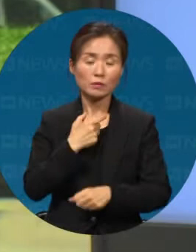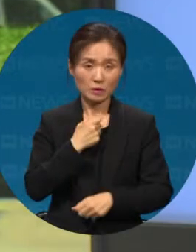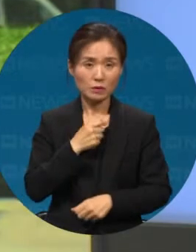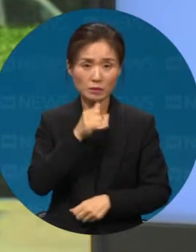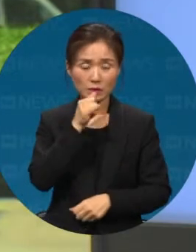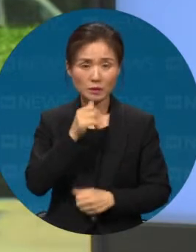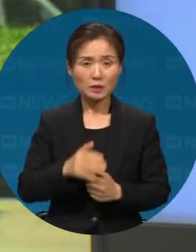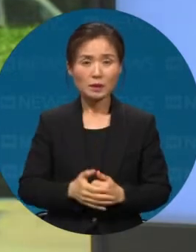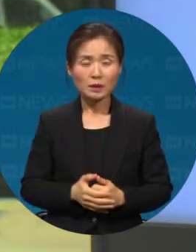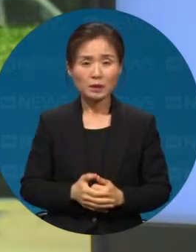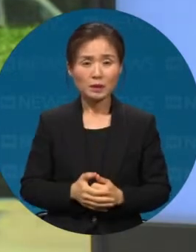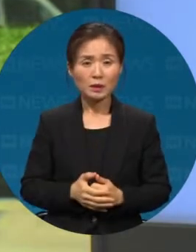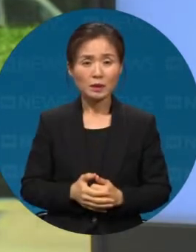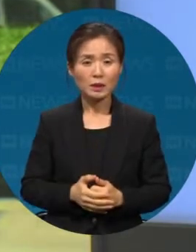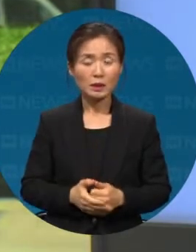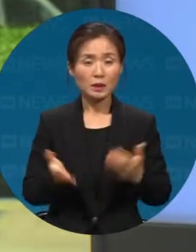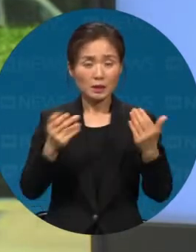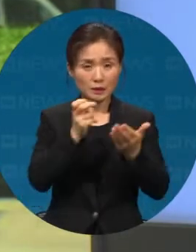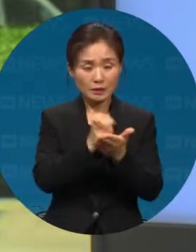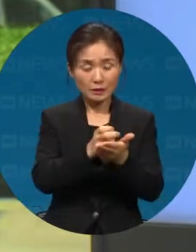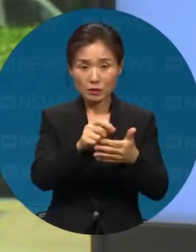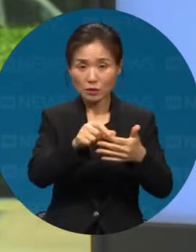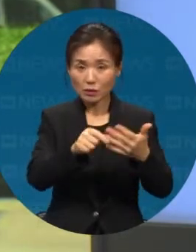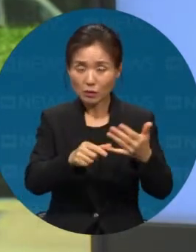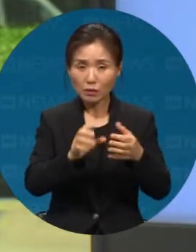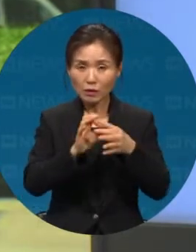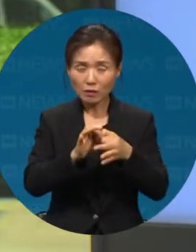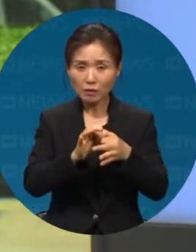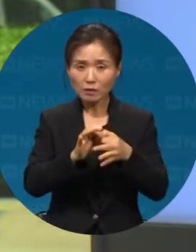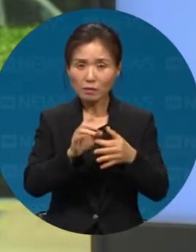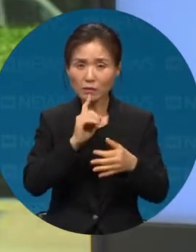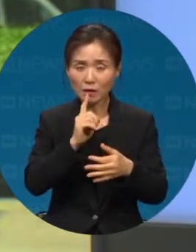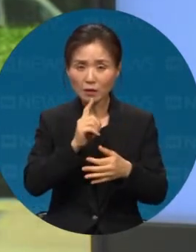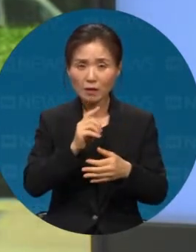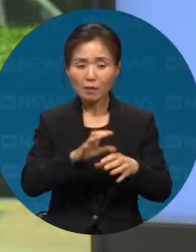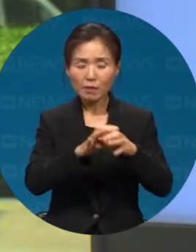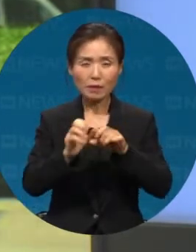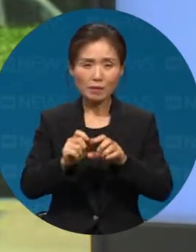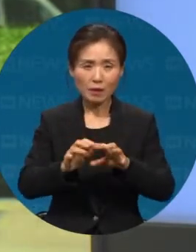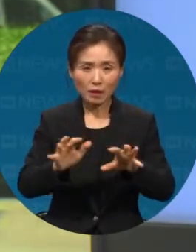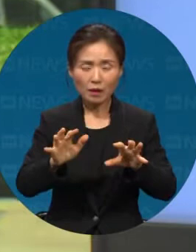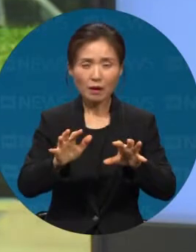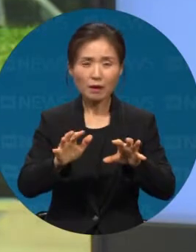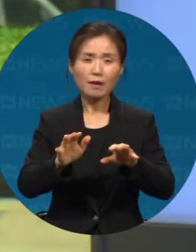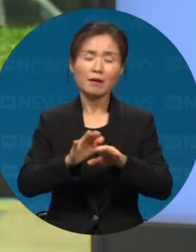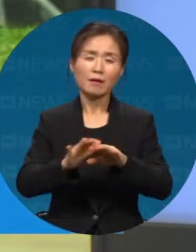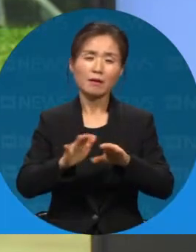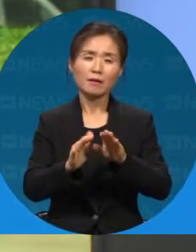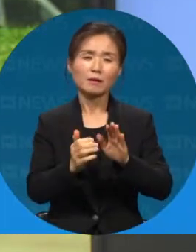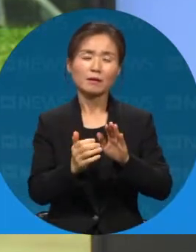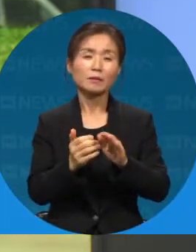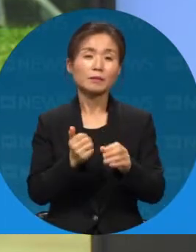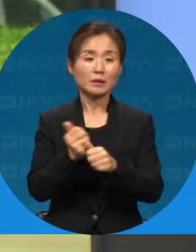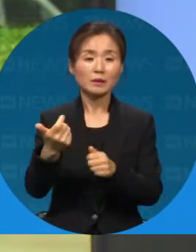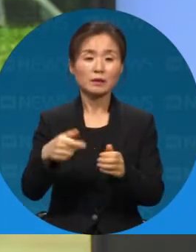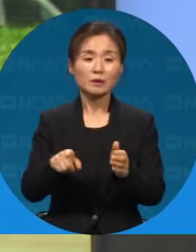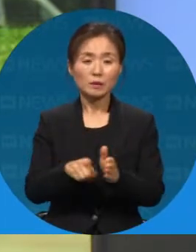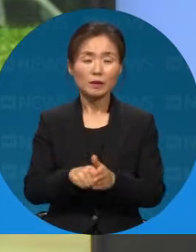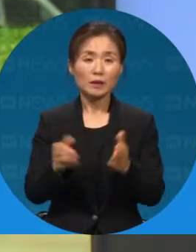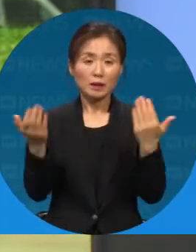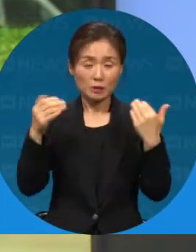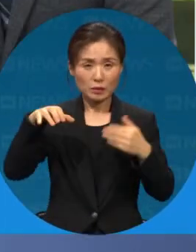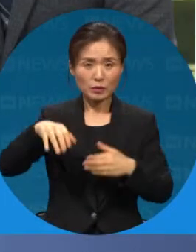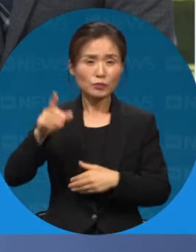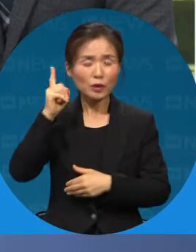윌리엄슨 장관은 이 학칙 관련 협의를 시작하면서 펜 드미 경향을 극복하도록 학생들을 돕기 위해 학교를 휴대전화 없는 곳으로 만들고